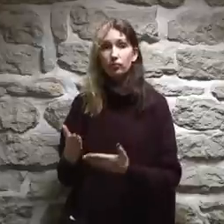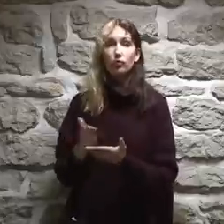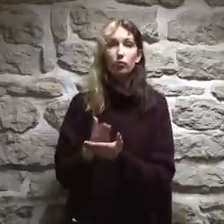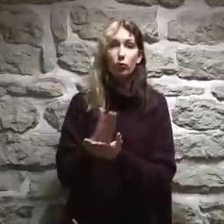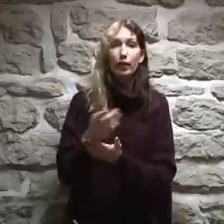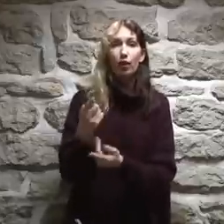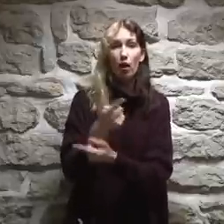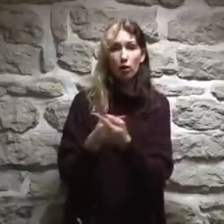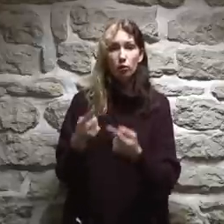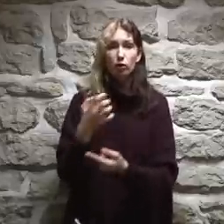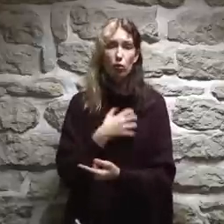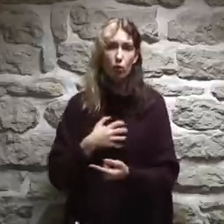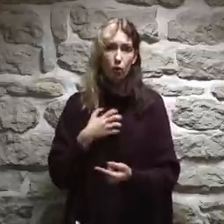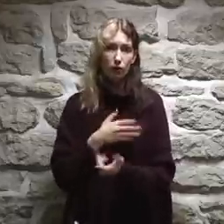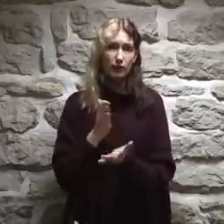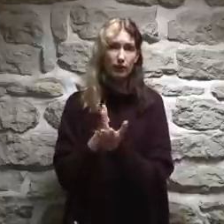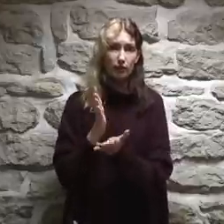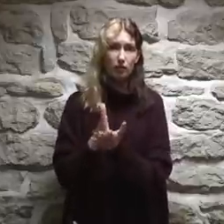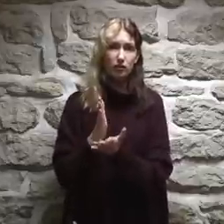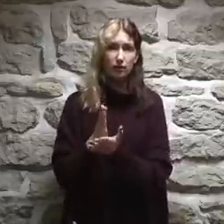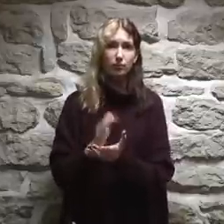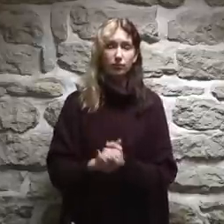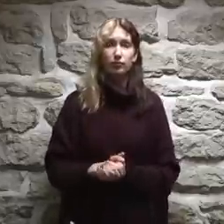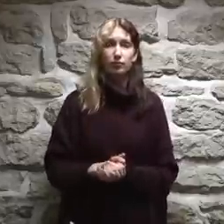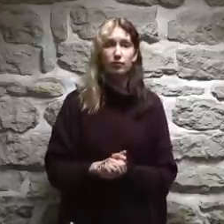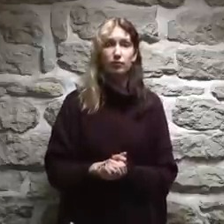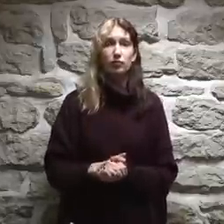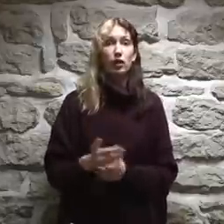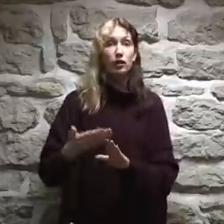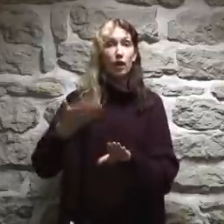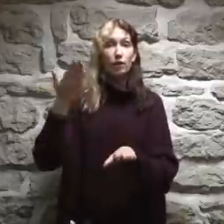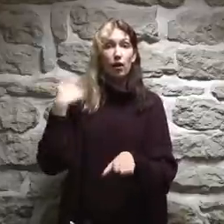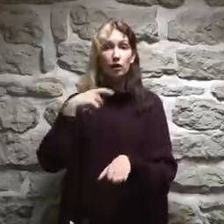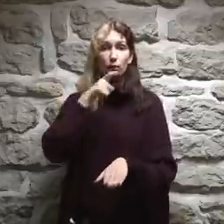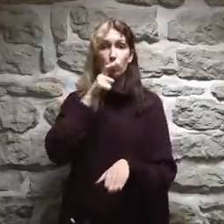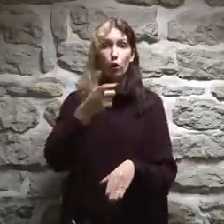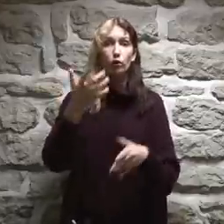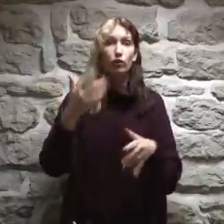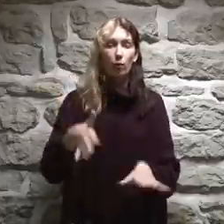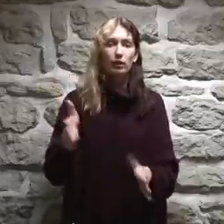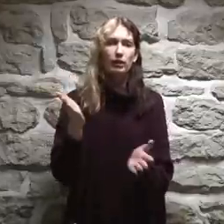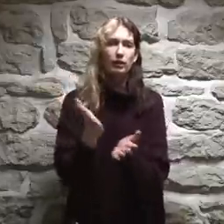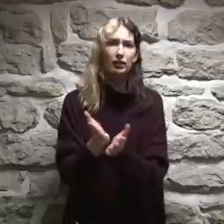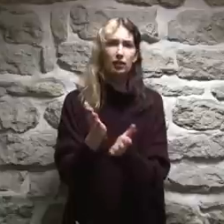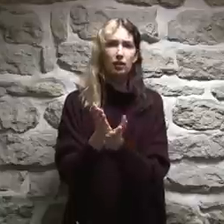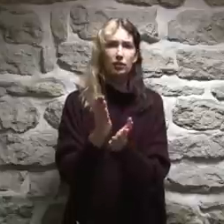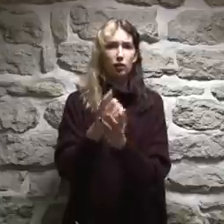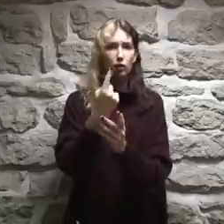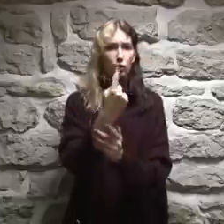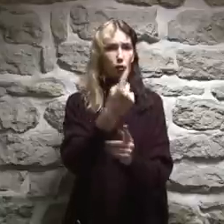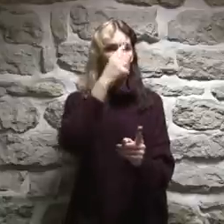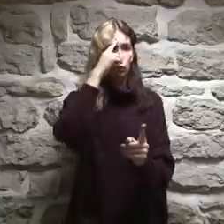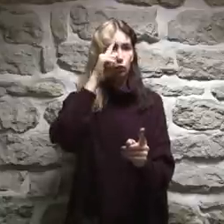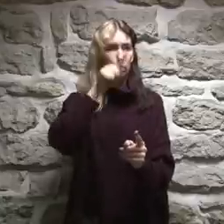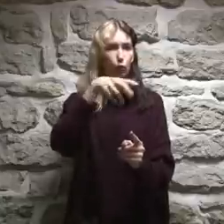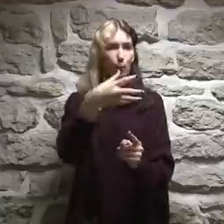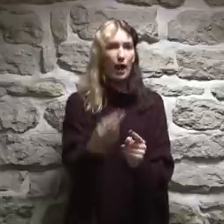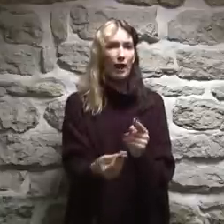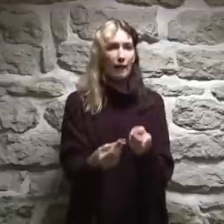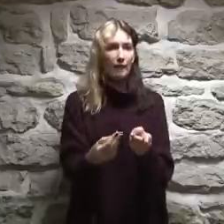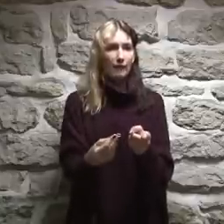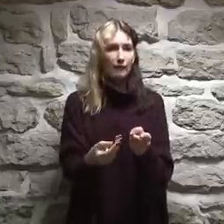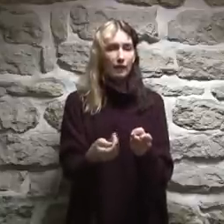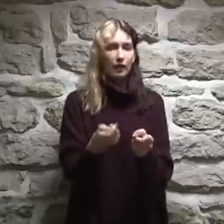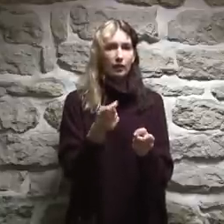on loomulikult olulised ja nii nagu ka on varasemalt mainitud, siis loomulikult ei minda ju ühte kuupäeva raiuma